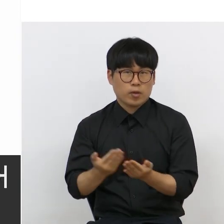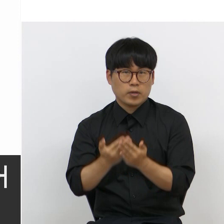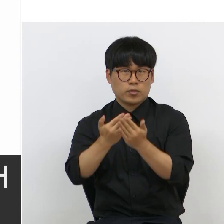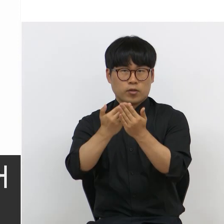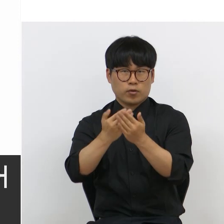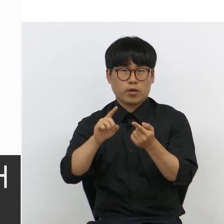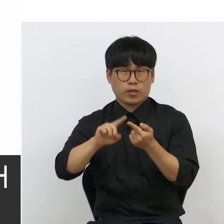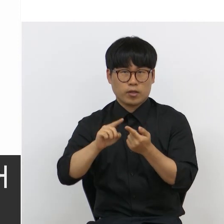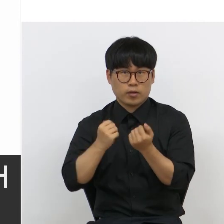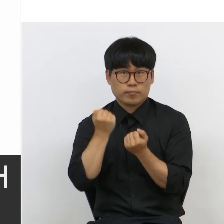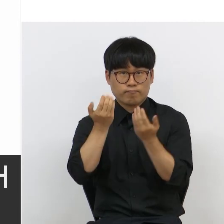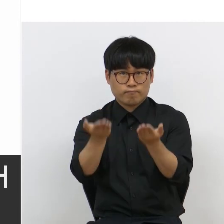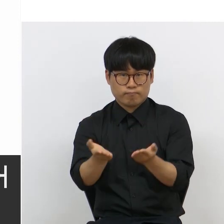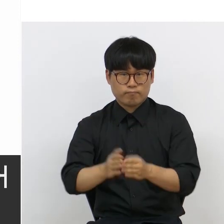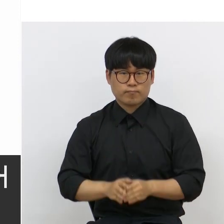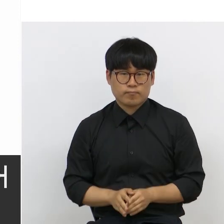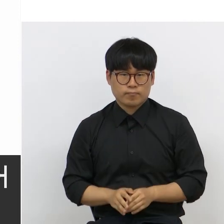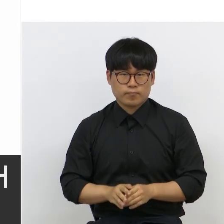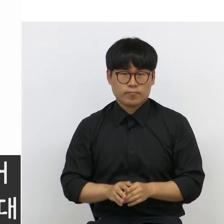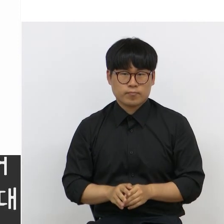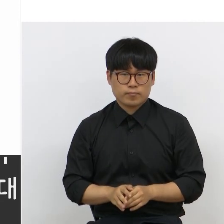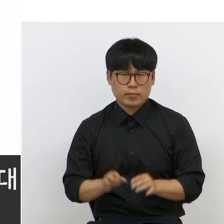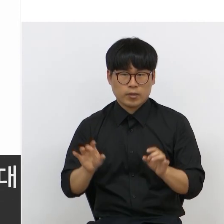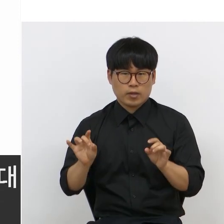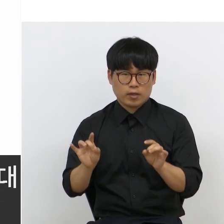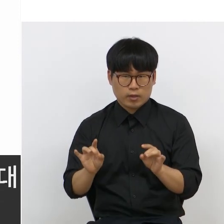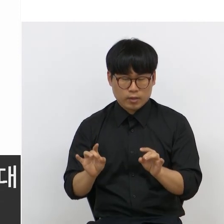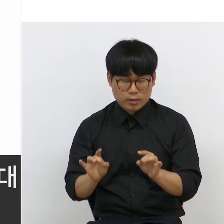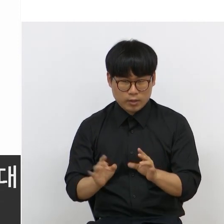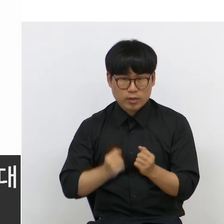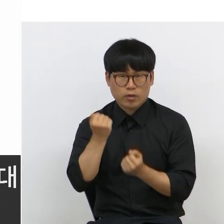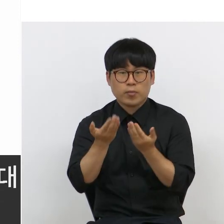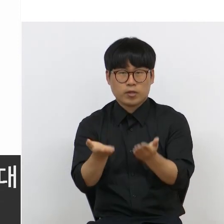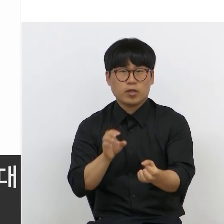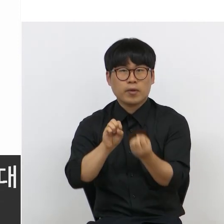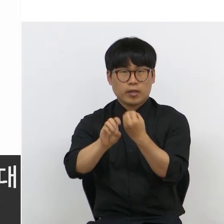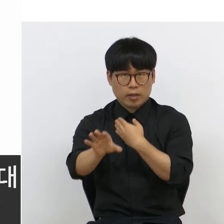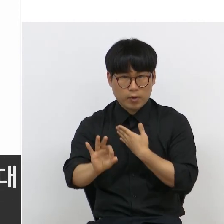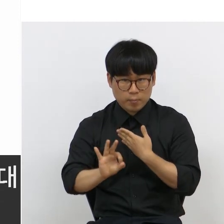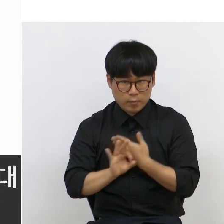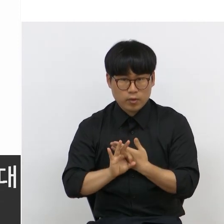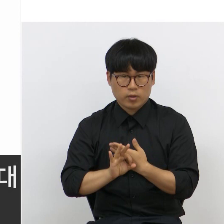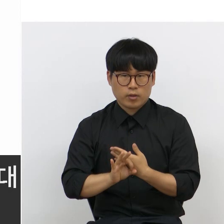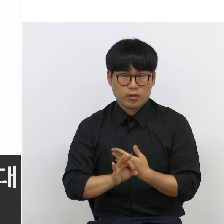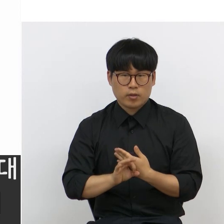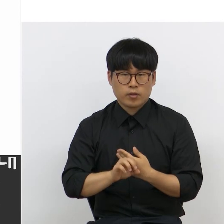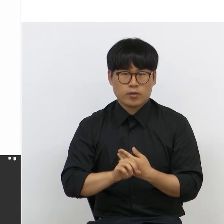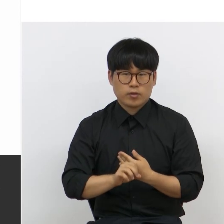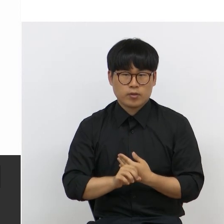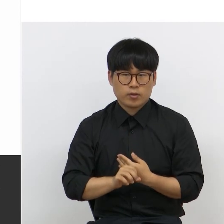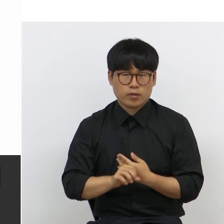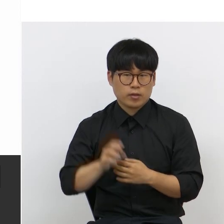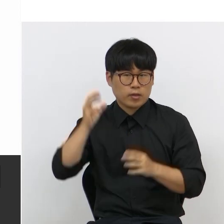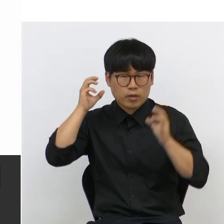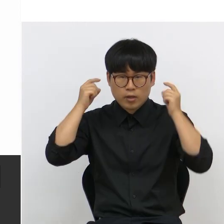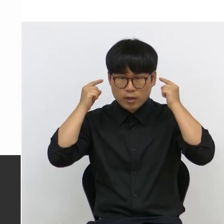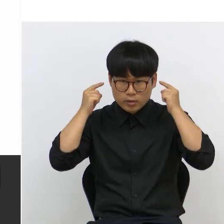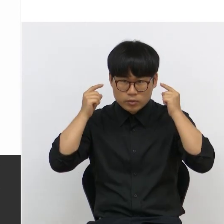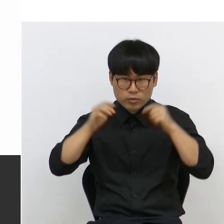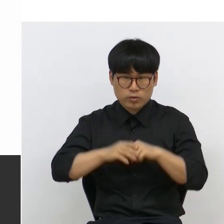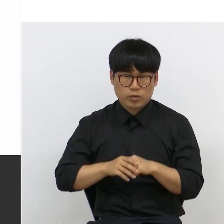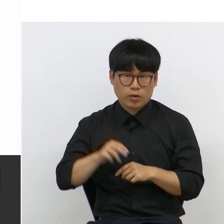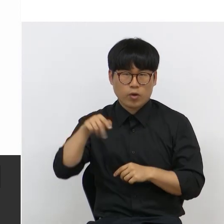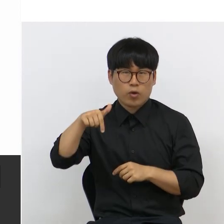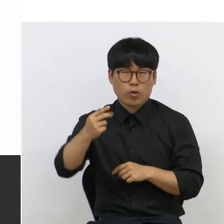대한 건데, 간단히 하나씩 말씀드리면, 답을 먼저 말씀드리면 인공화호는 양측 고도, 제가 양측에 좀